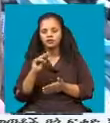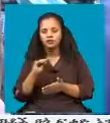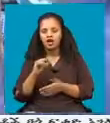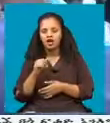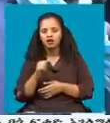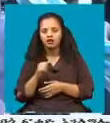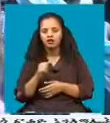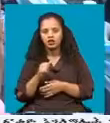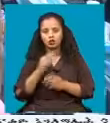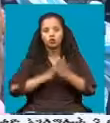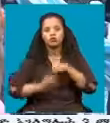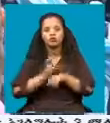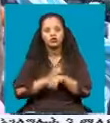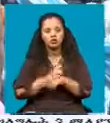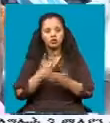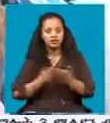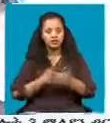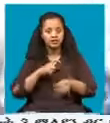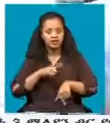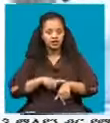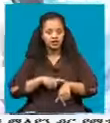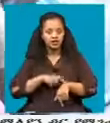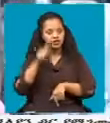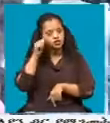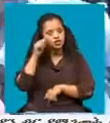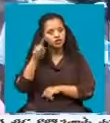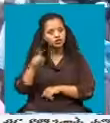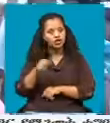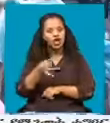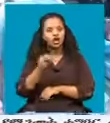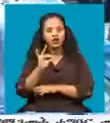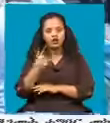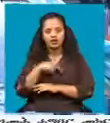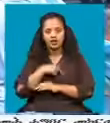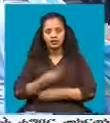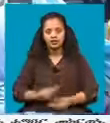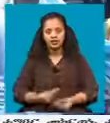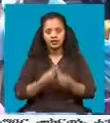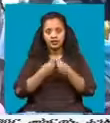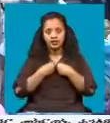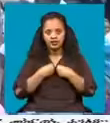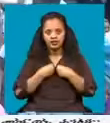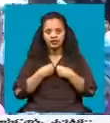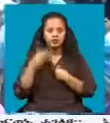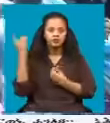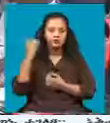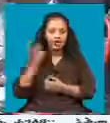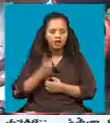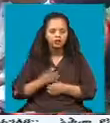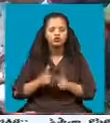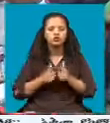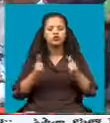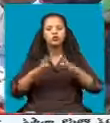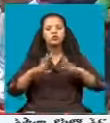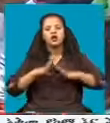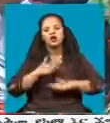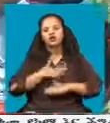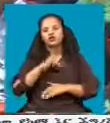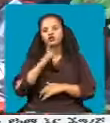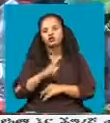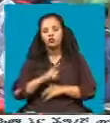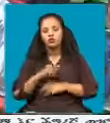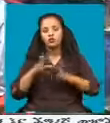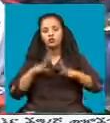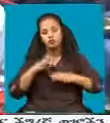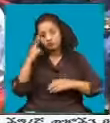የተወለዱበት ቀን ነው። በዚህ ዕለት እሳቸውን አላህ ለእኛ ስለሰጠን የምናከብረው ትልቁ በዓላችን ነው።